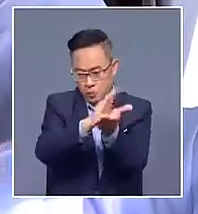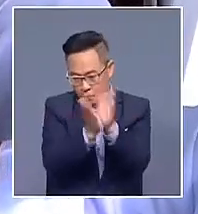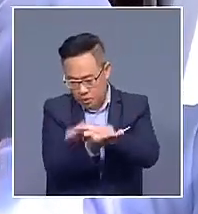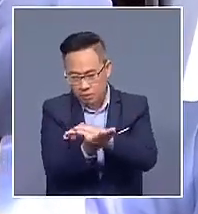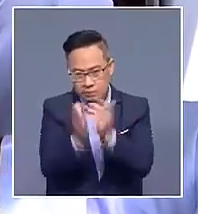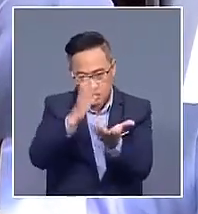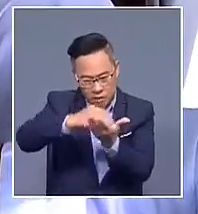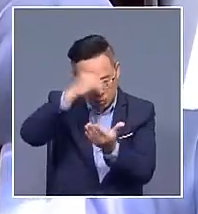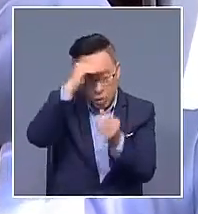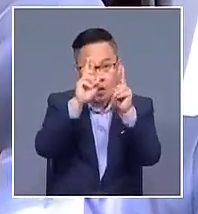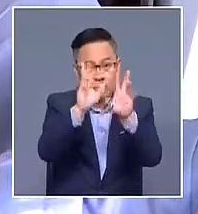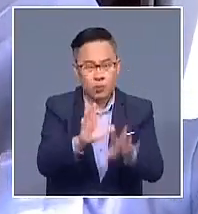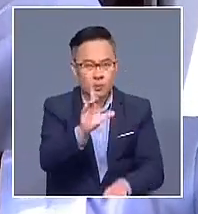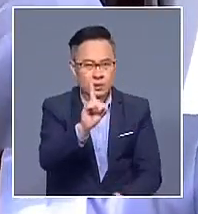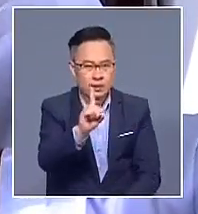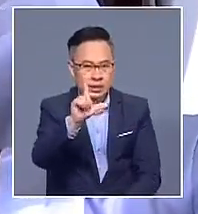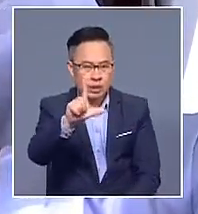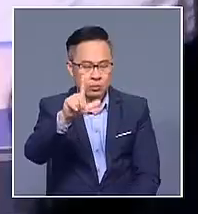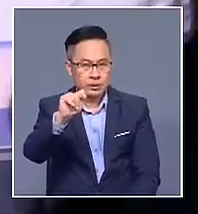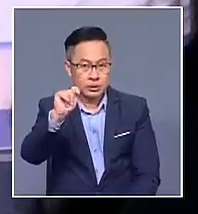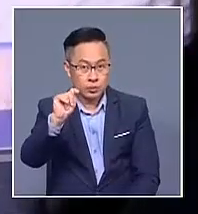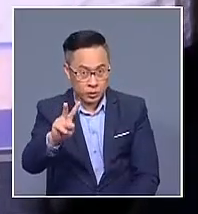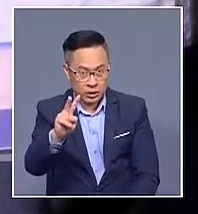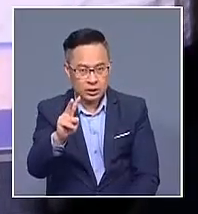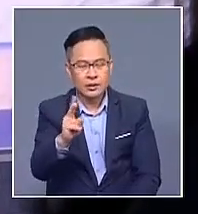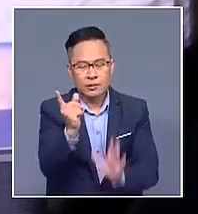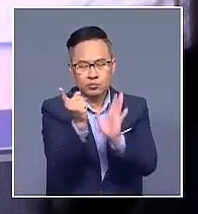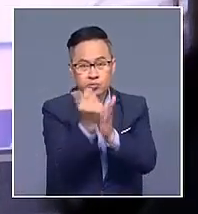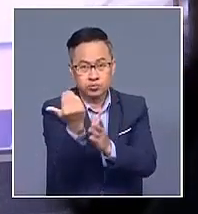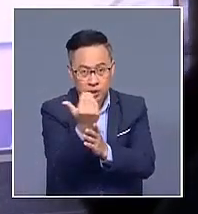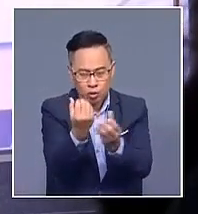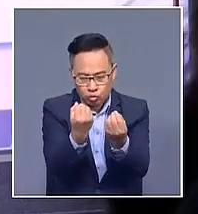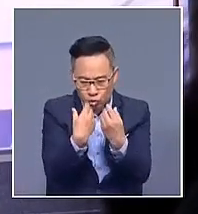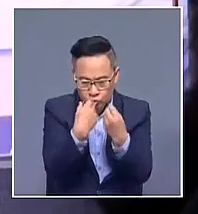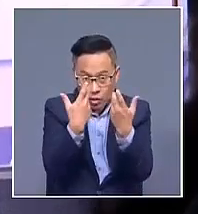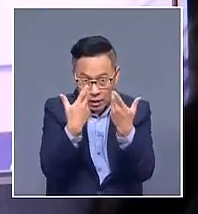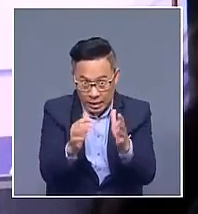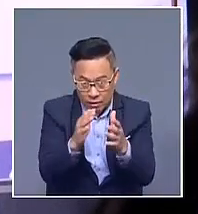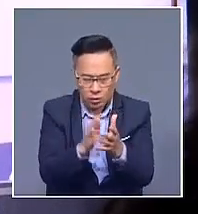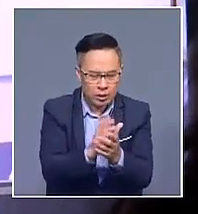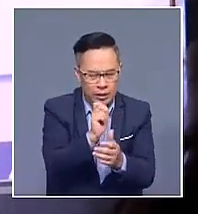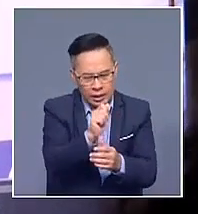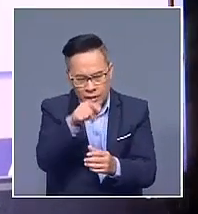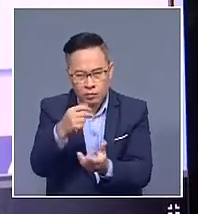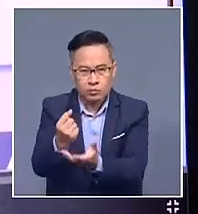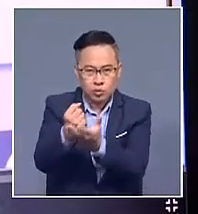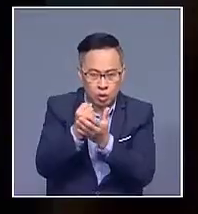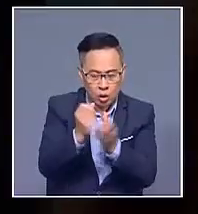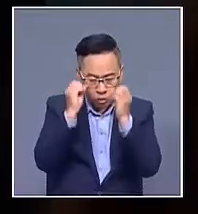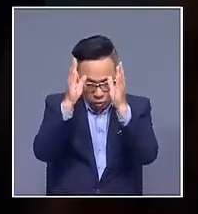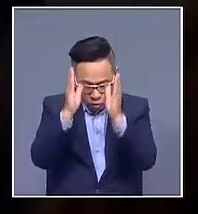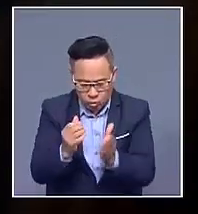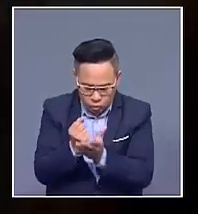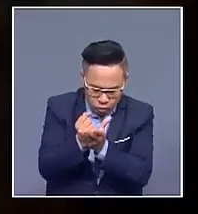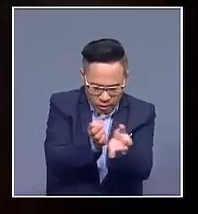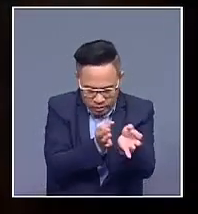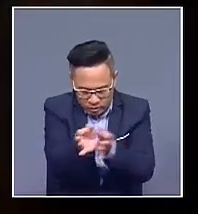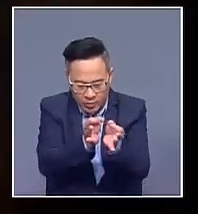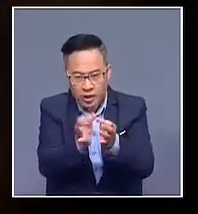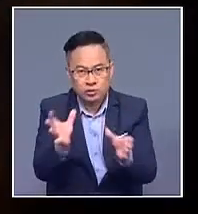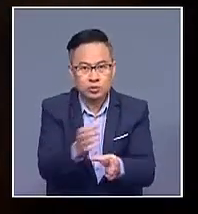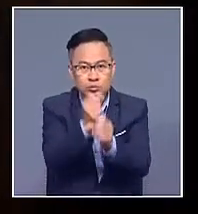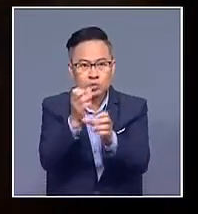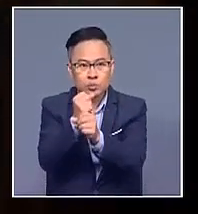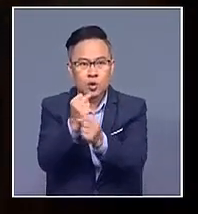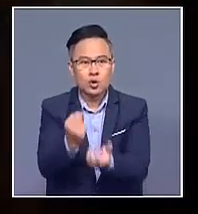ครูปลายทางได้ซัพพอร์ต ช่วยซัพพอร์ตกัน ใช่ทั้งหมดเลยนะคะแล้วก็ทำให้ผ